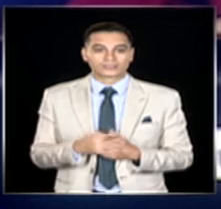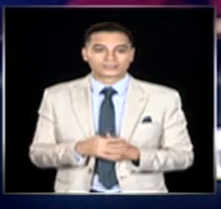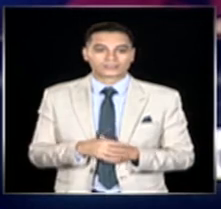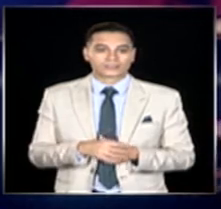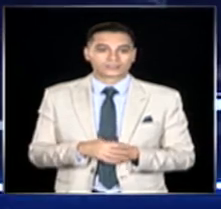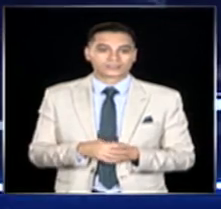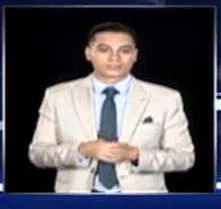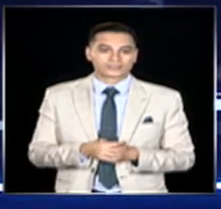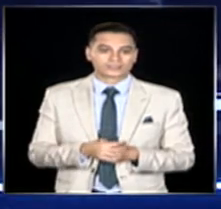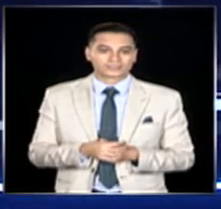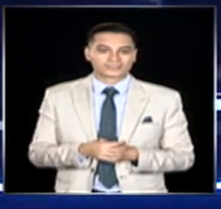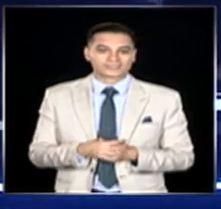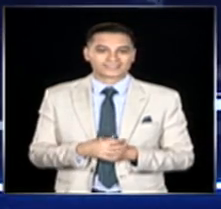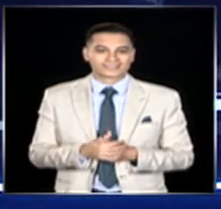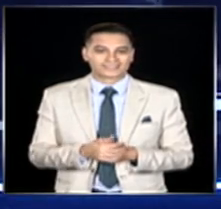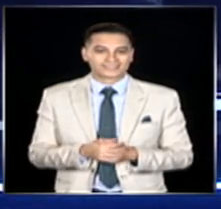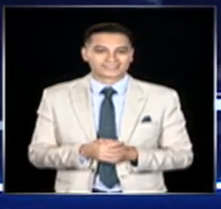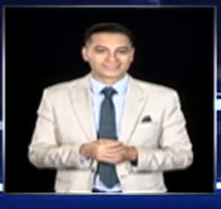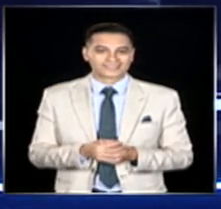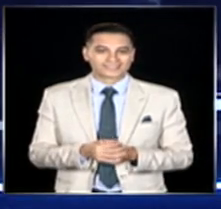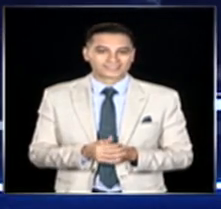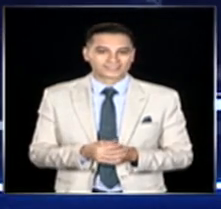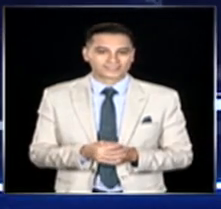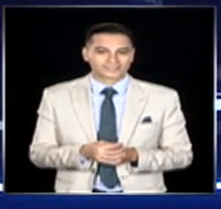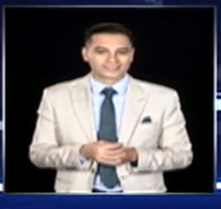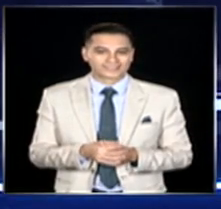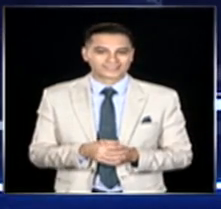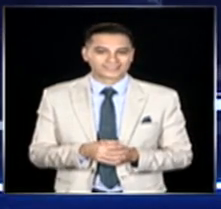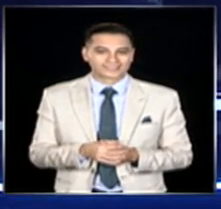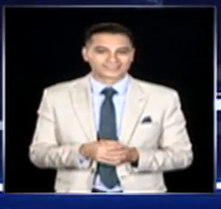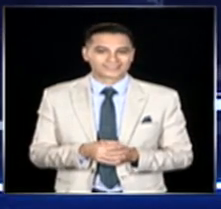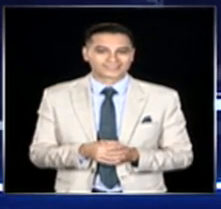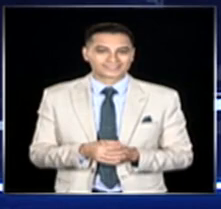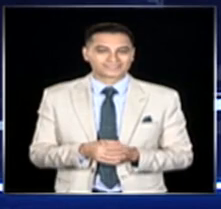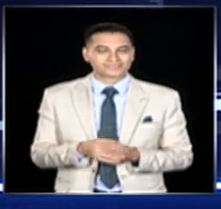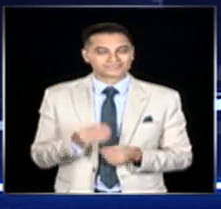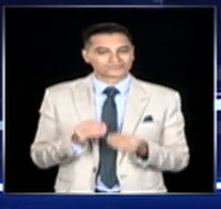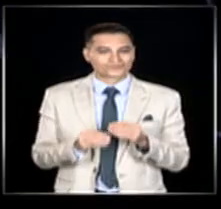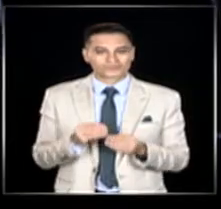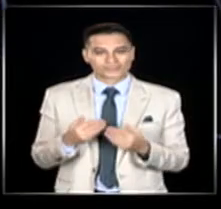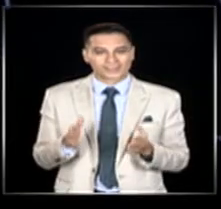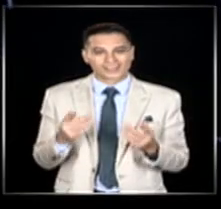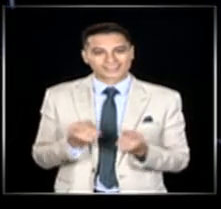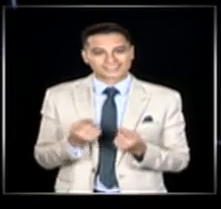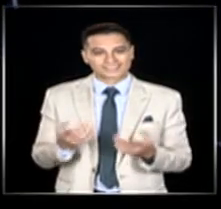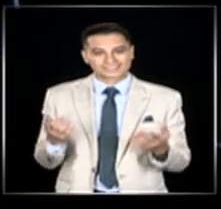ايه ده صح. ايوه تعالي هنا مكاني. مش فارقه مش فارقه مش فارقه مش فارقه مش فارقه. خلاص خلصنا بقى. ايوه خلاص.